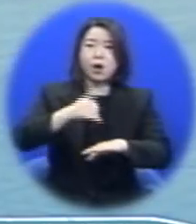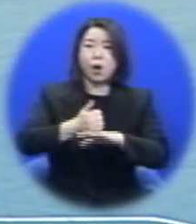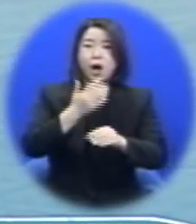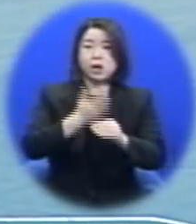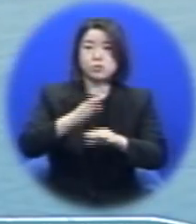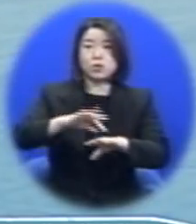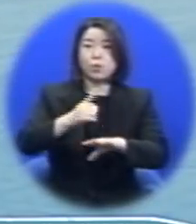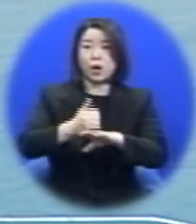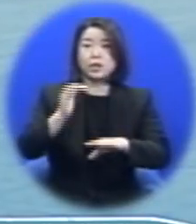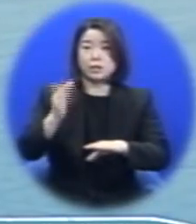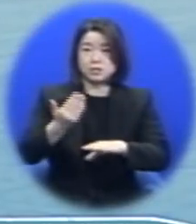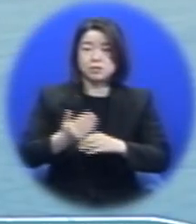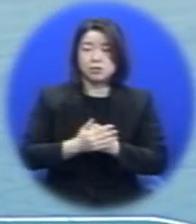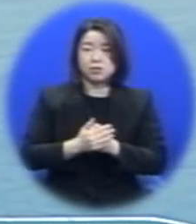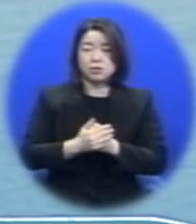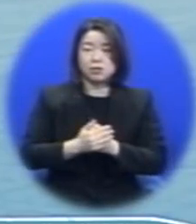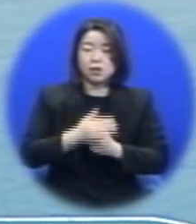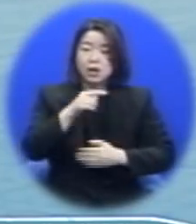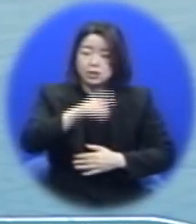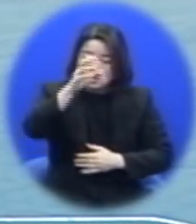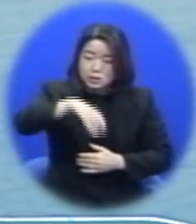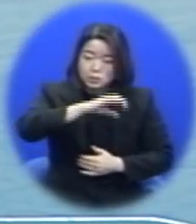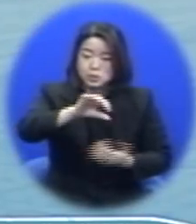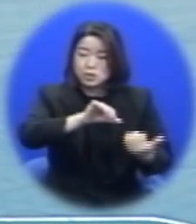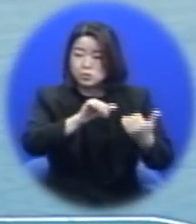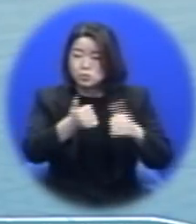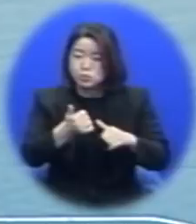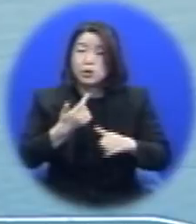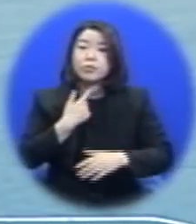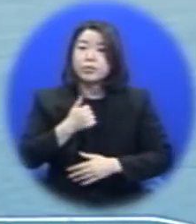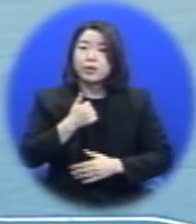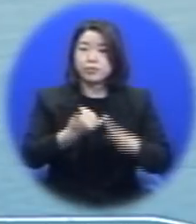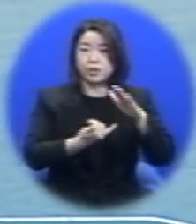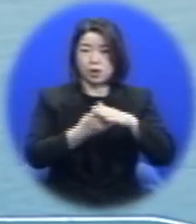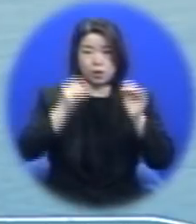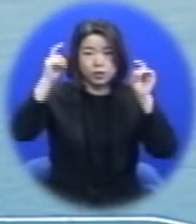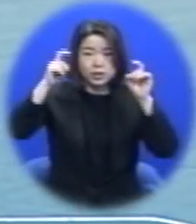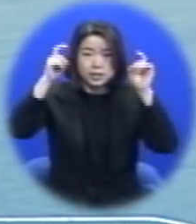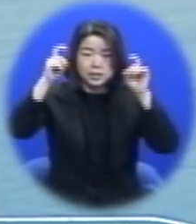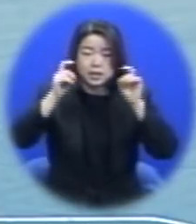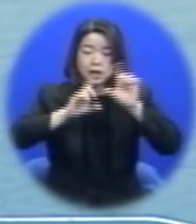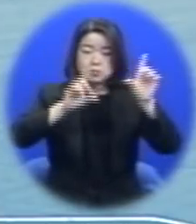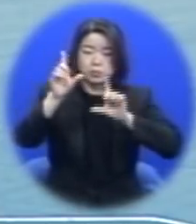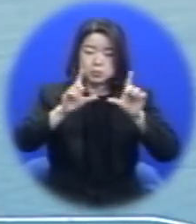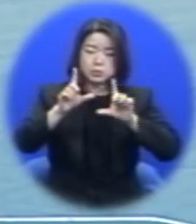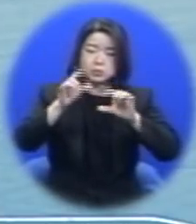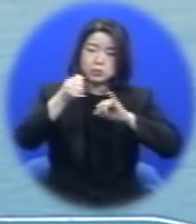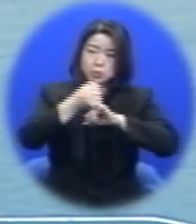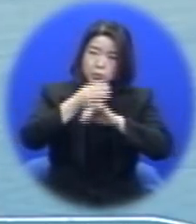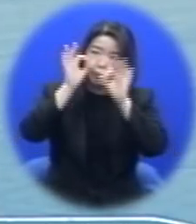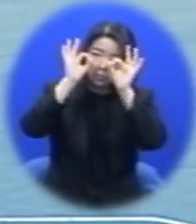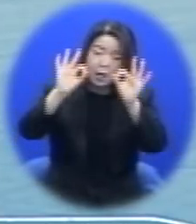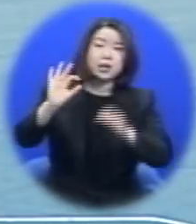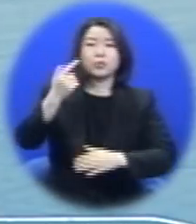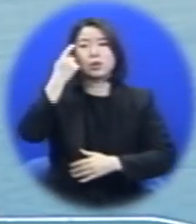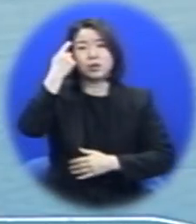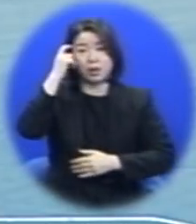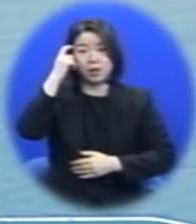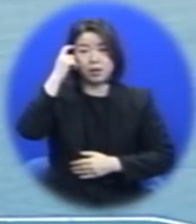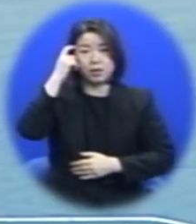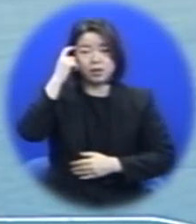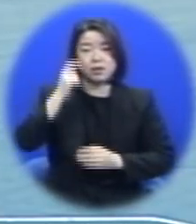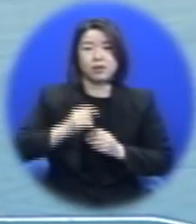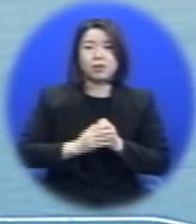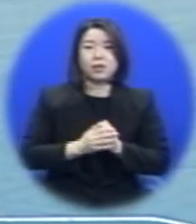그런데 왜 십자가에 죽으셨던 그 어린 양의 이미지로 예수님을 꼭 보아야 하는가 하는